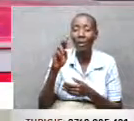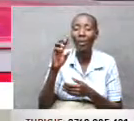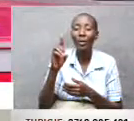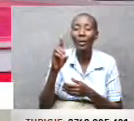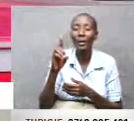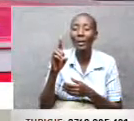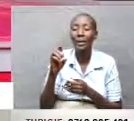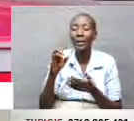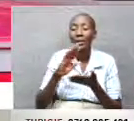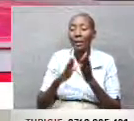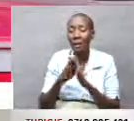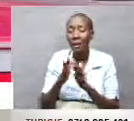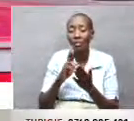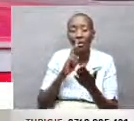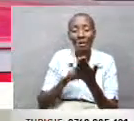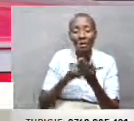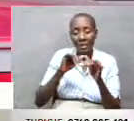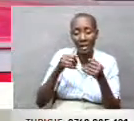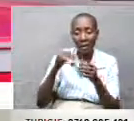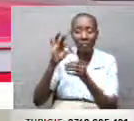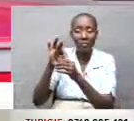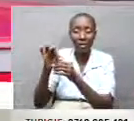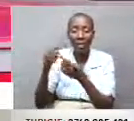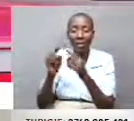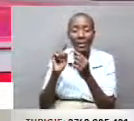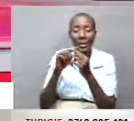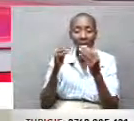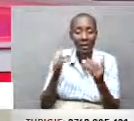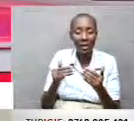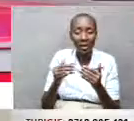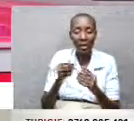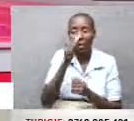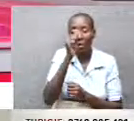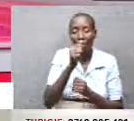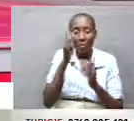anafaa kuchaguliwa katika maeneo hayo ya Batalu, lakini hadi sasa hivi speaker